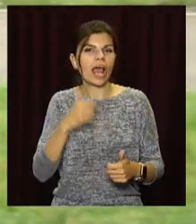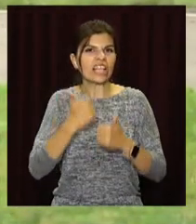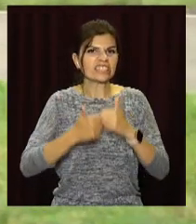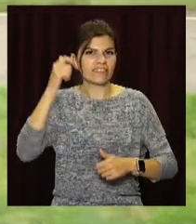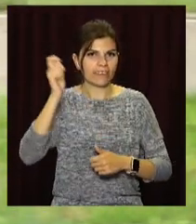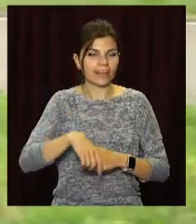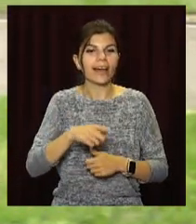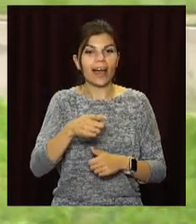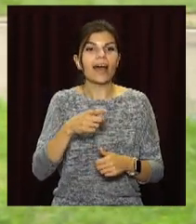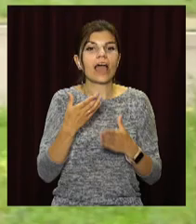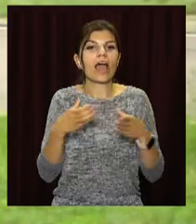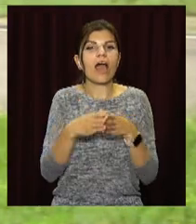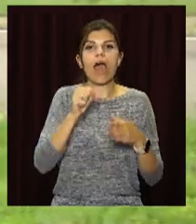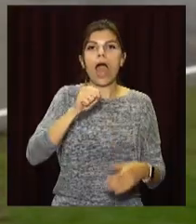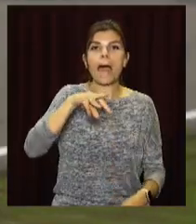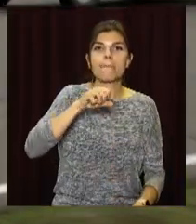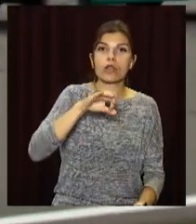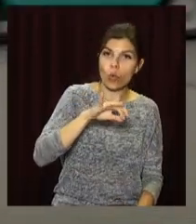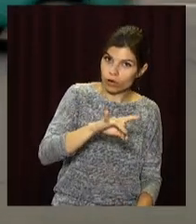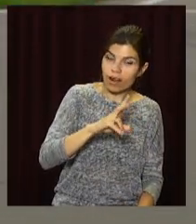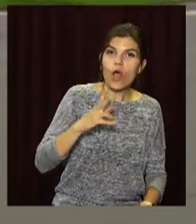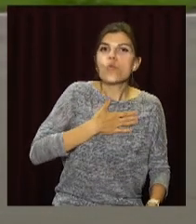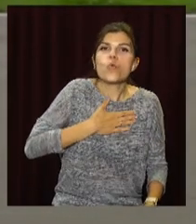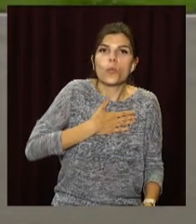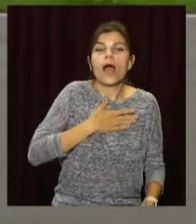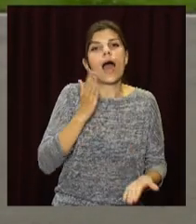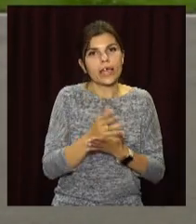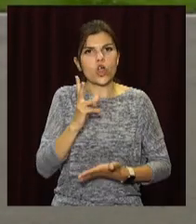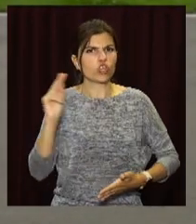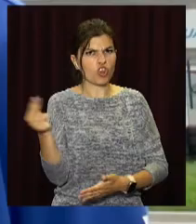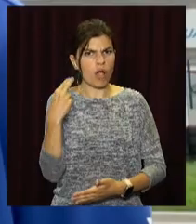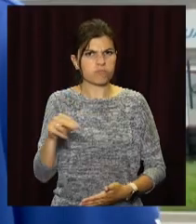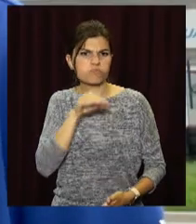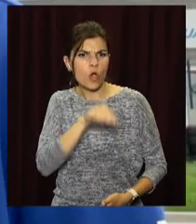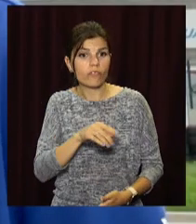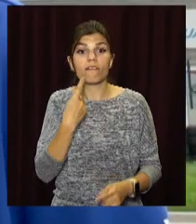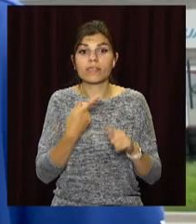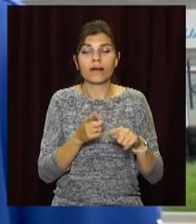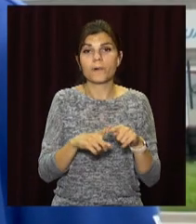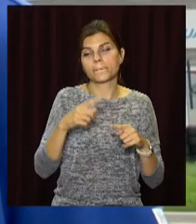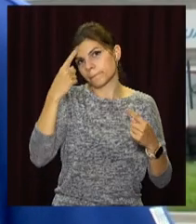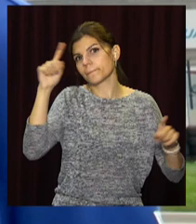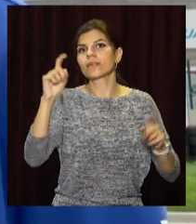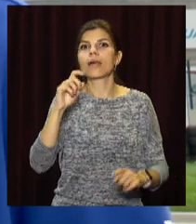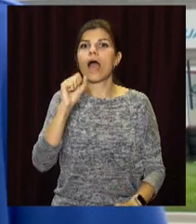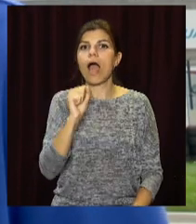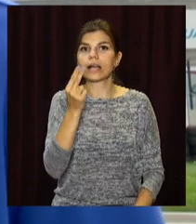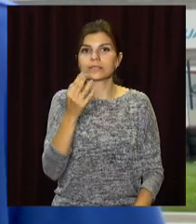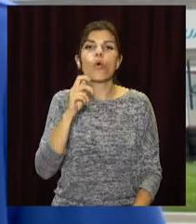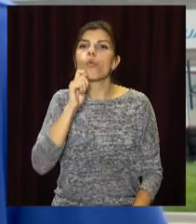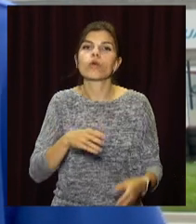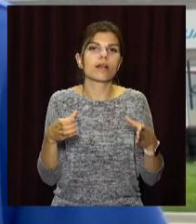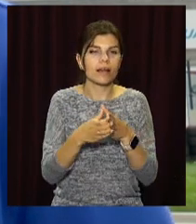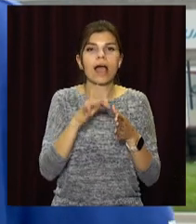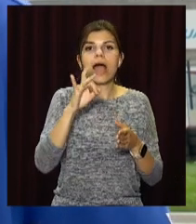естафети. Серед них як аматори, так і чемпіони України. В першу чергу це промо-акція іменно участі української команди в